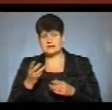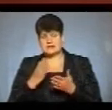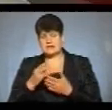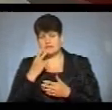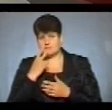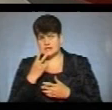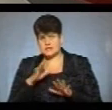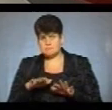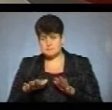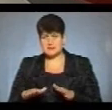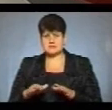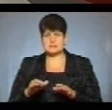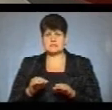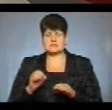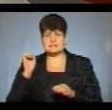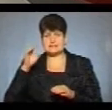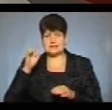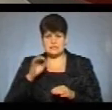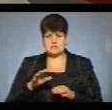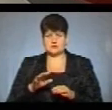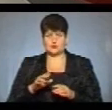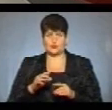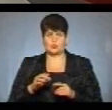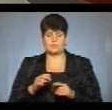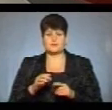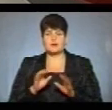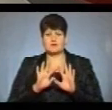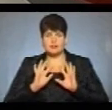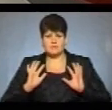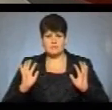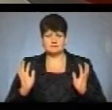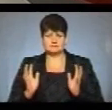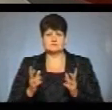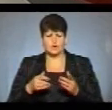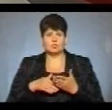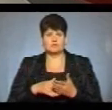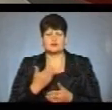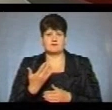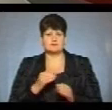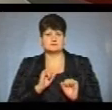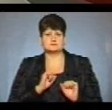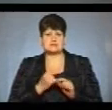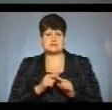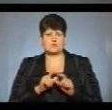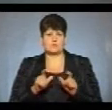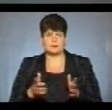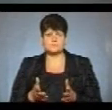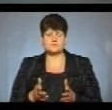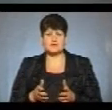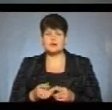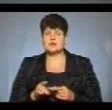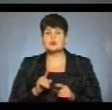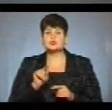ще сигналізацію, колючий дріт, тобто якісь ще допомогти вам з безпекою таких об'єктів? Стосовно цього